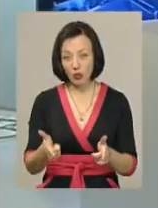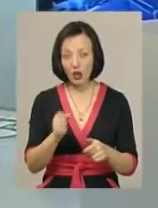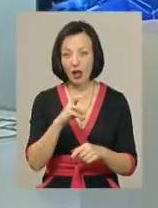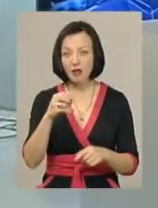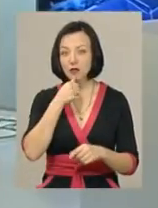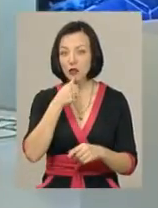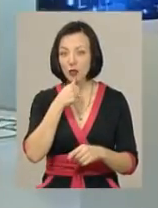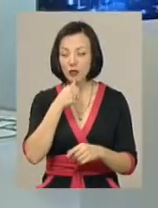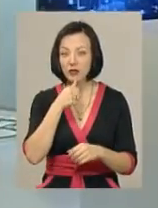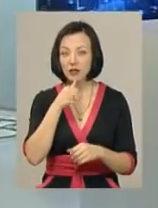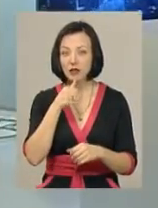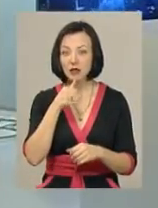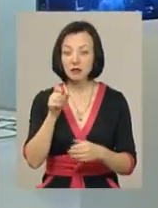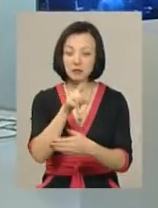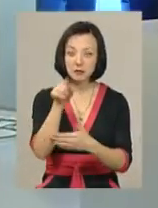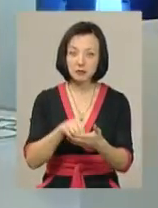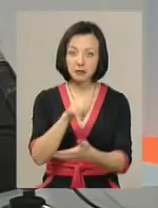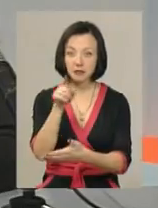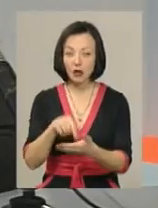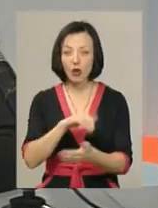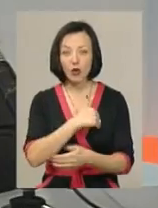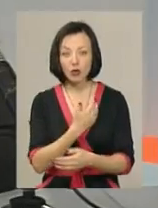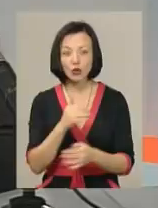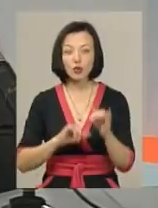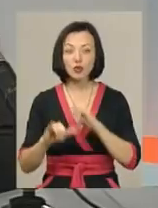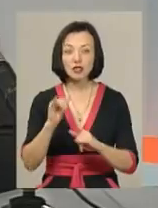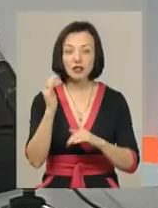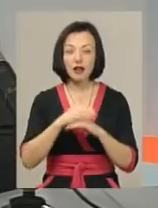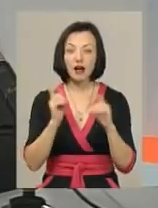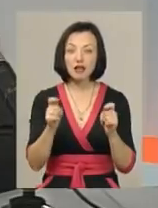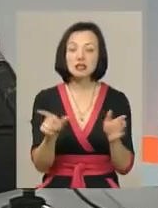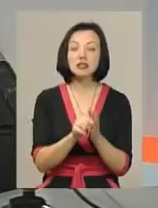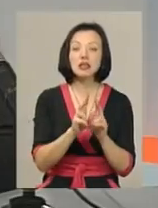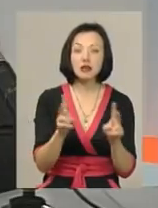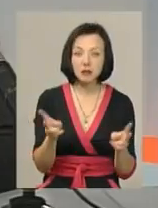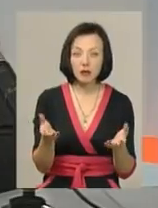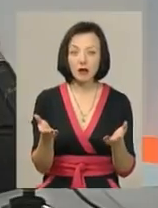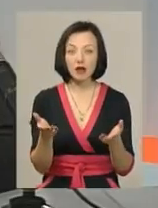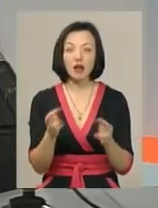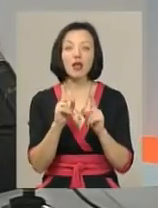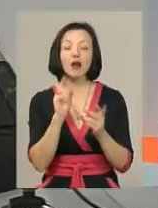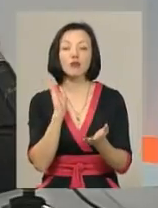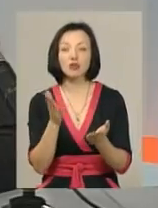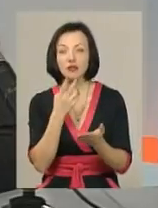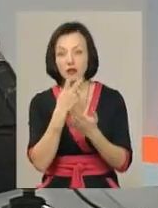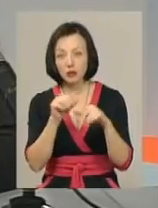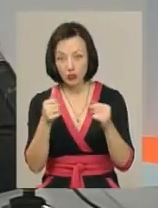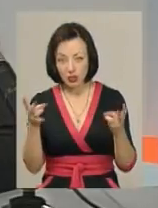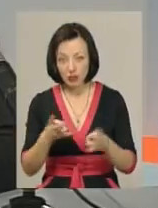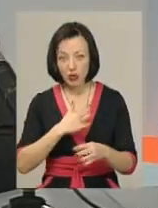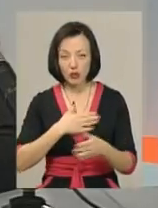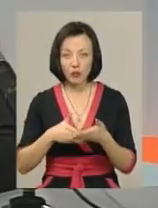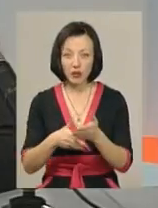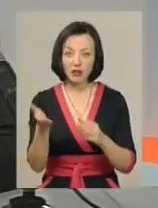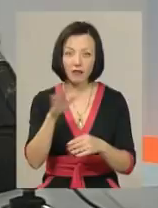але спробуйте задати якомога більше запитань там хоче піти кудись на вечірку А з ким ти йдеш А а як це буде виглядати А тобі потрібна моя